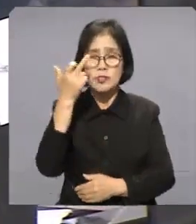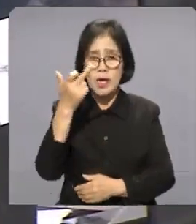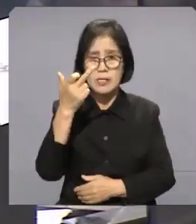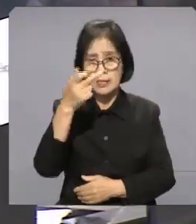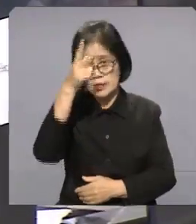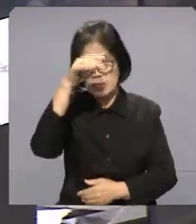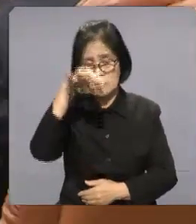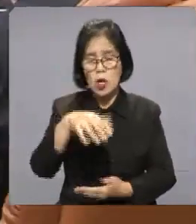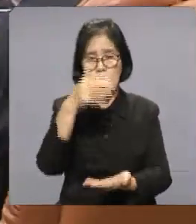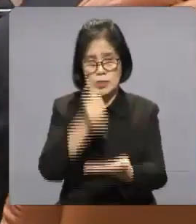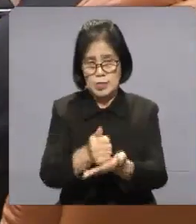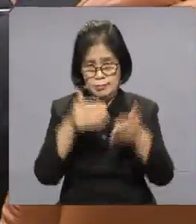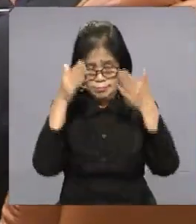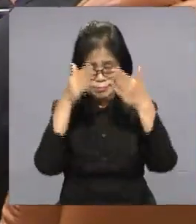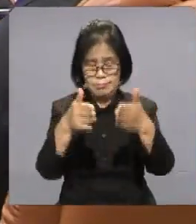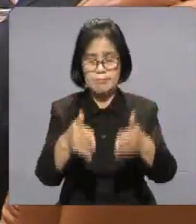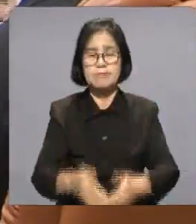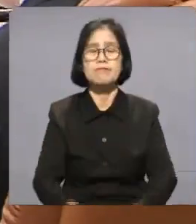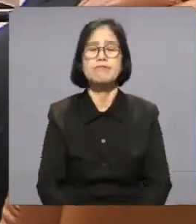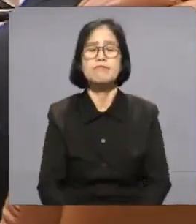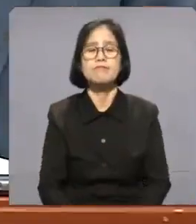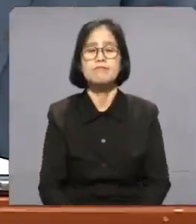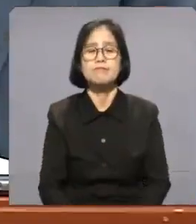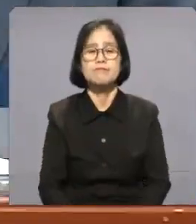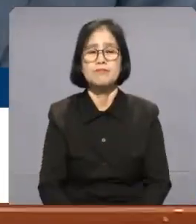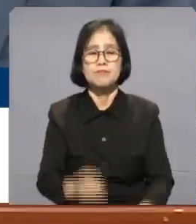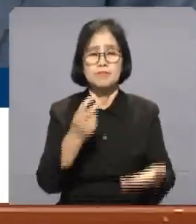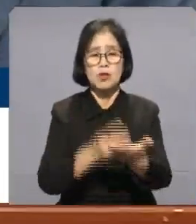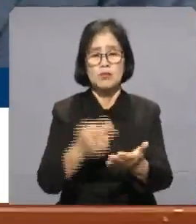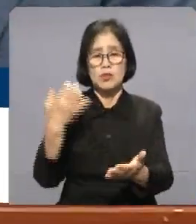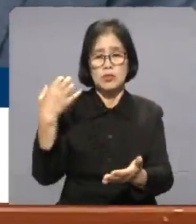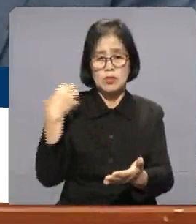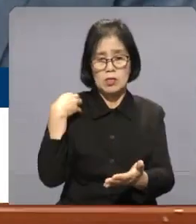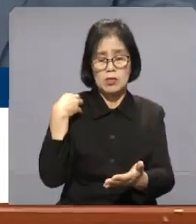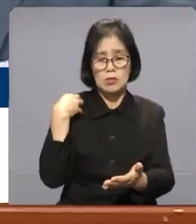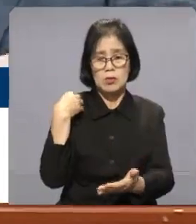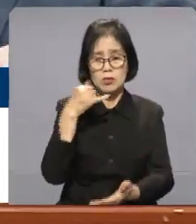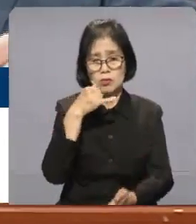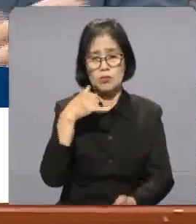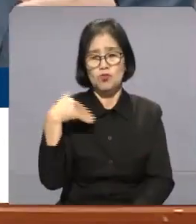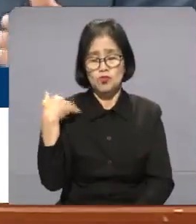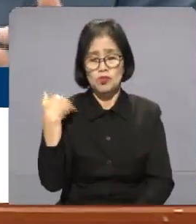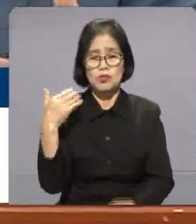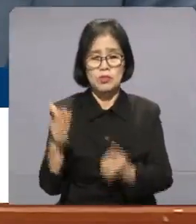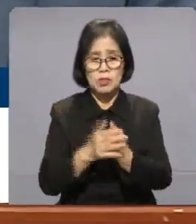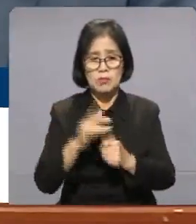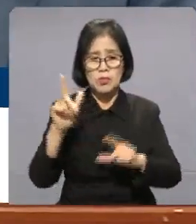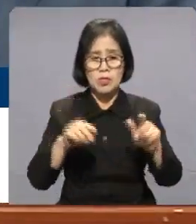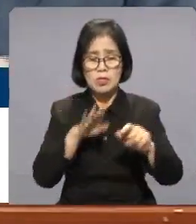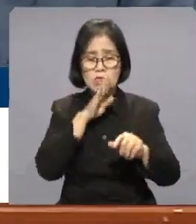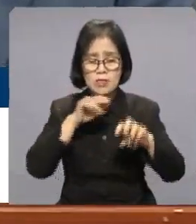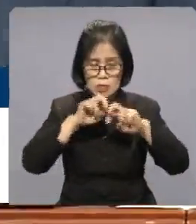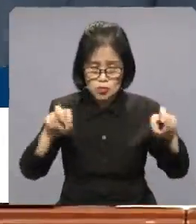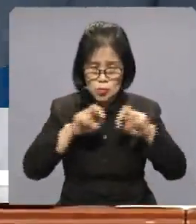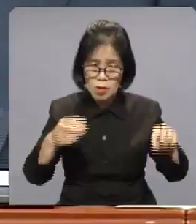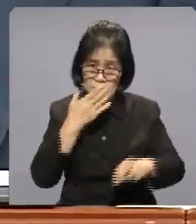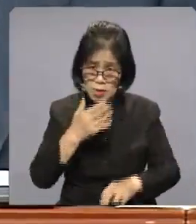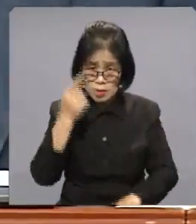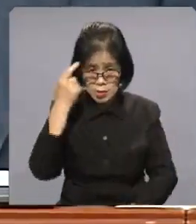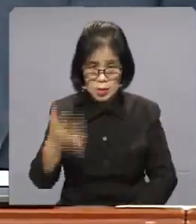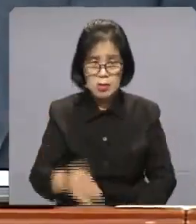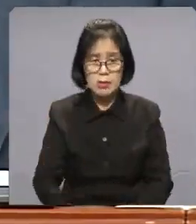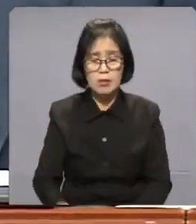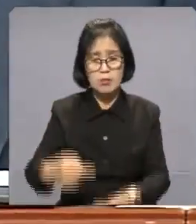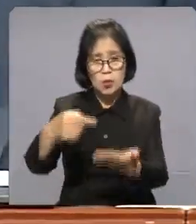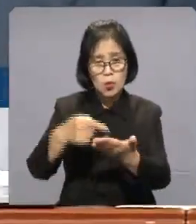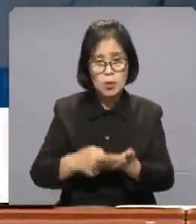용산서장을 정조준했습니다. 법적 책임을 져야 될지도 모르는 사람이 있는 상황에서 진상규명이 제대로 될까요?